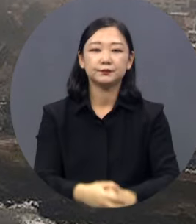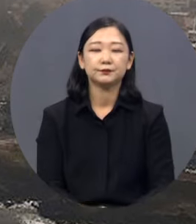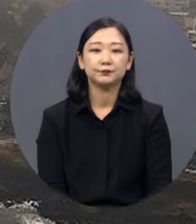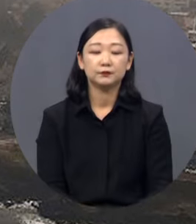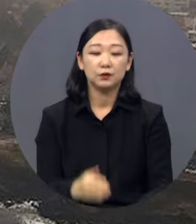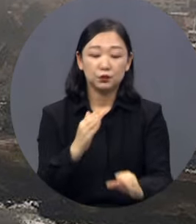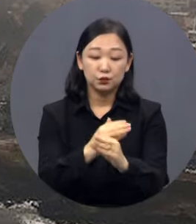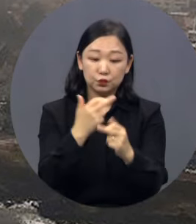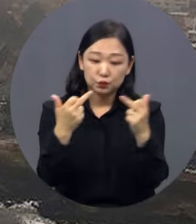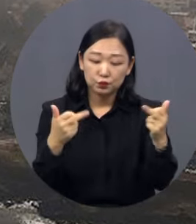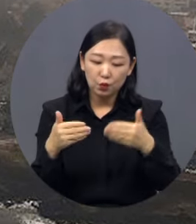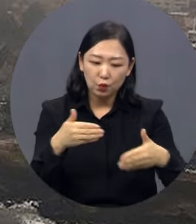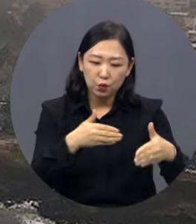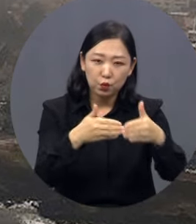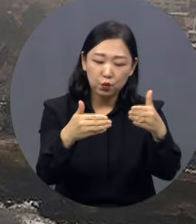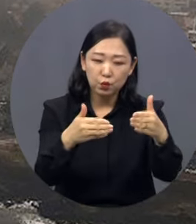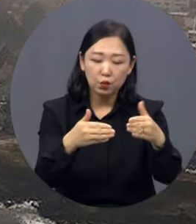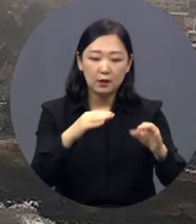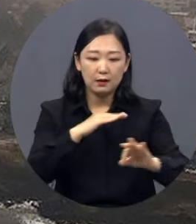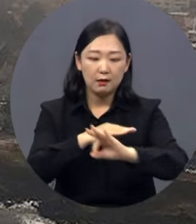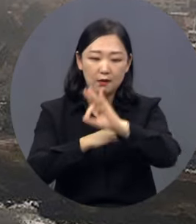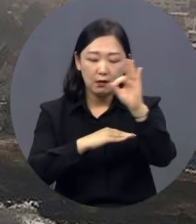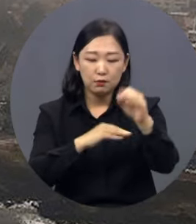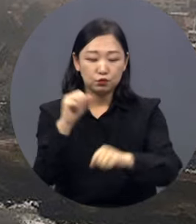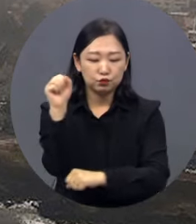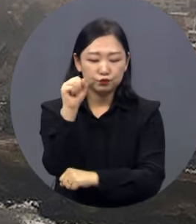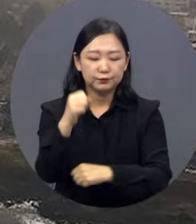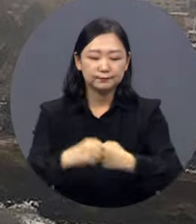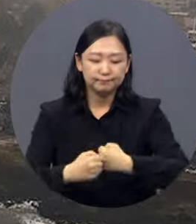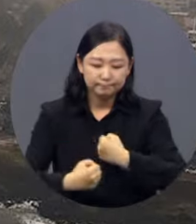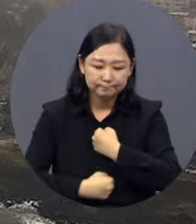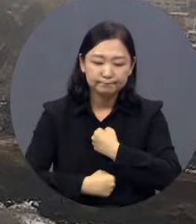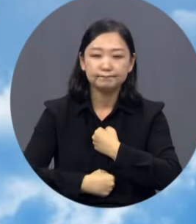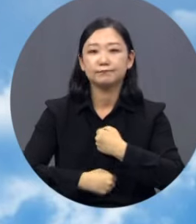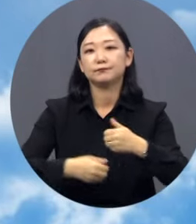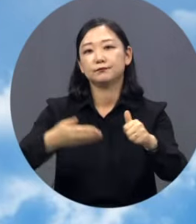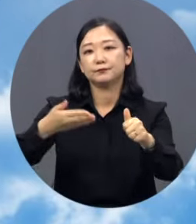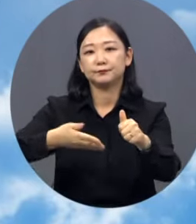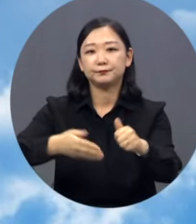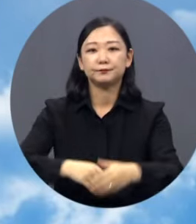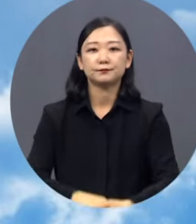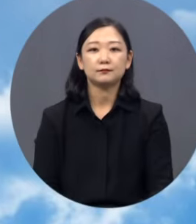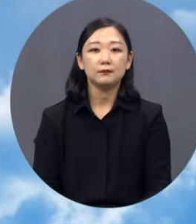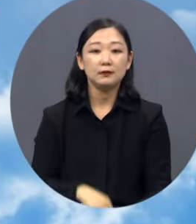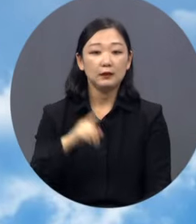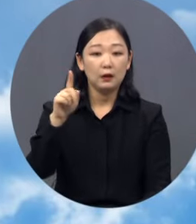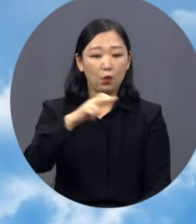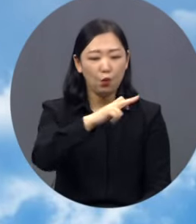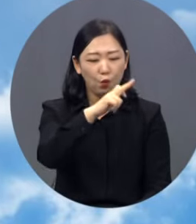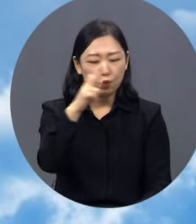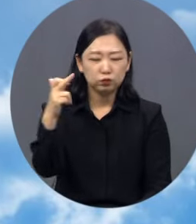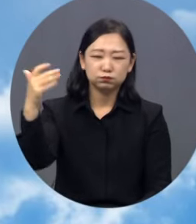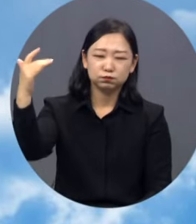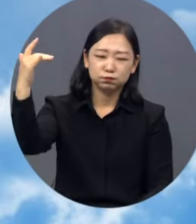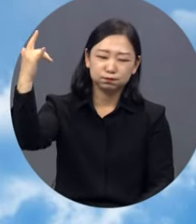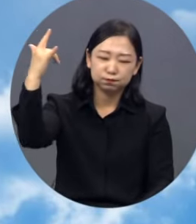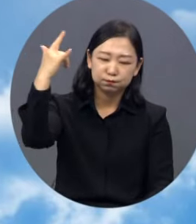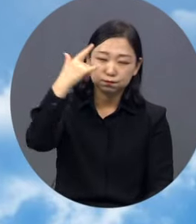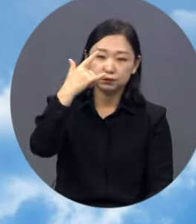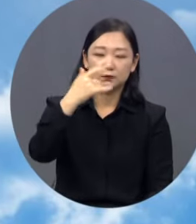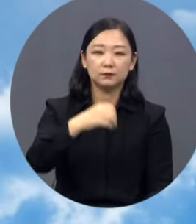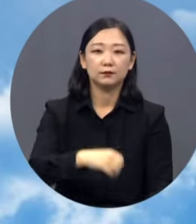중산간도로 상간 도로에서는 아침까지 운전 조심하시기 바랍니다 내일 오후부터 햇볕이 내리 재면서 안개는